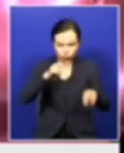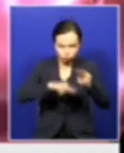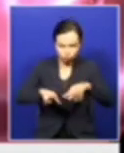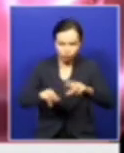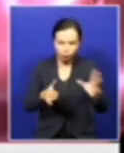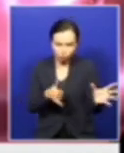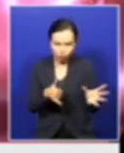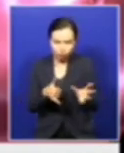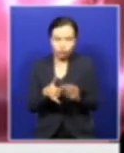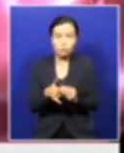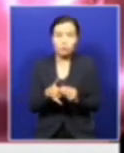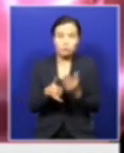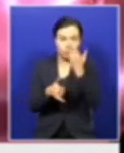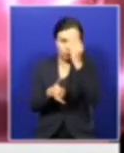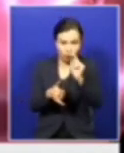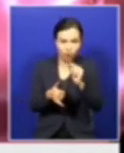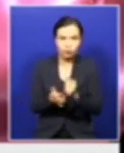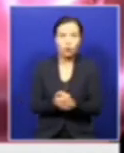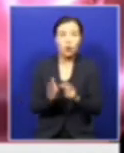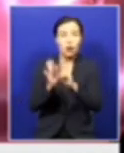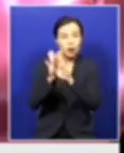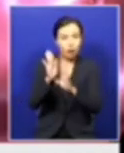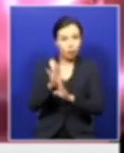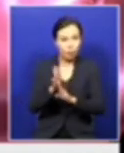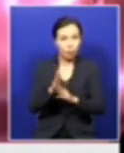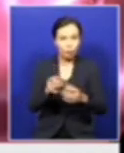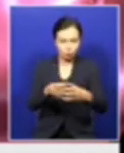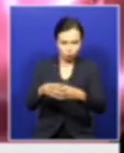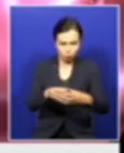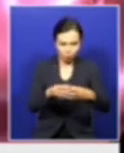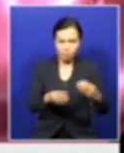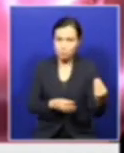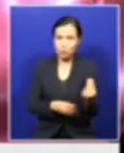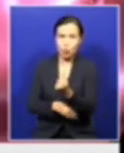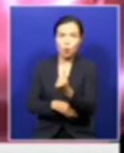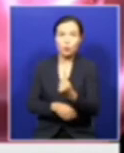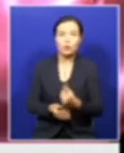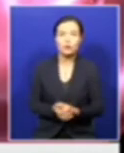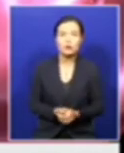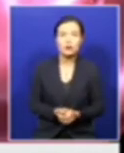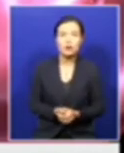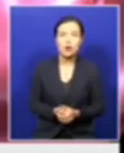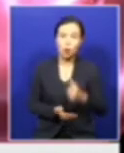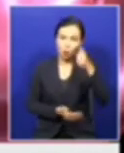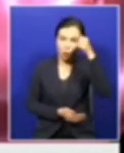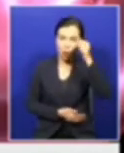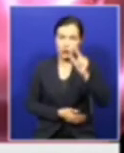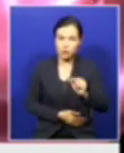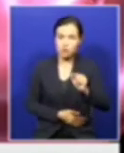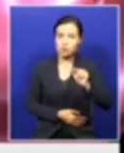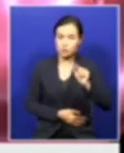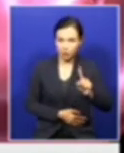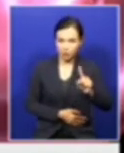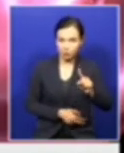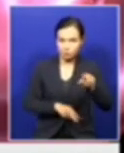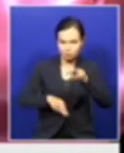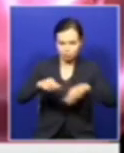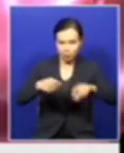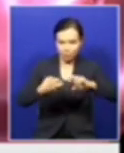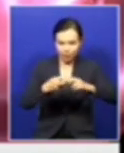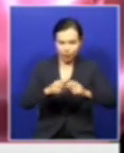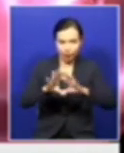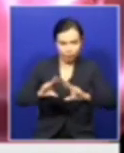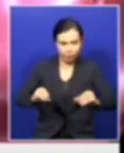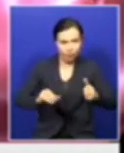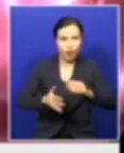ชื้อเพื่อนำมาเข้าระบบให้ได้มากและเร็วที่สุด21วันสยบโควิด เราเสนอแค่2